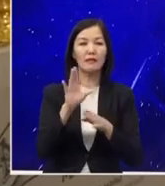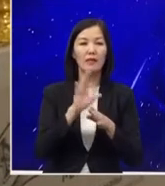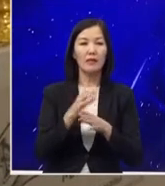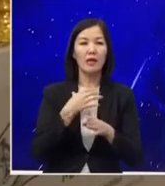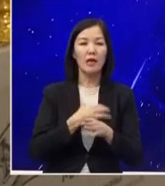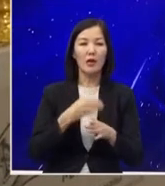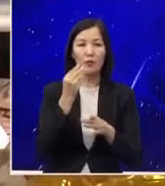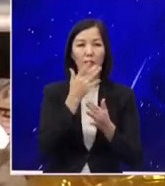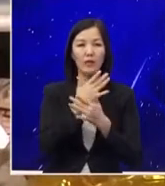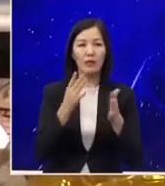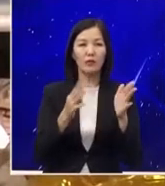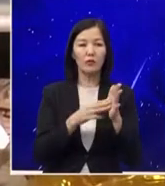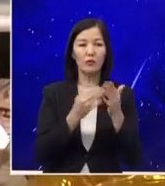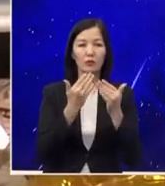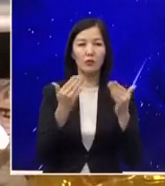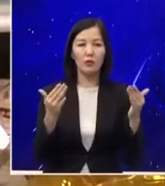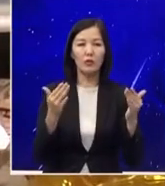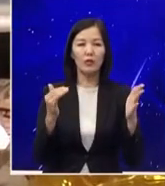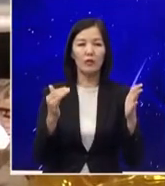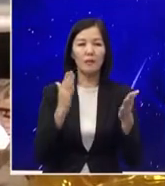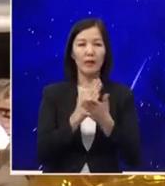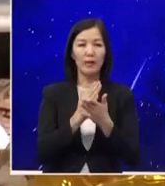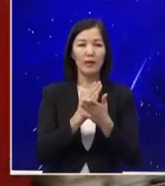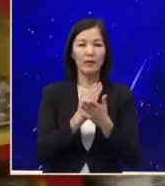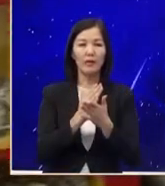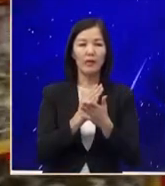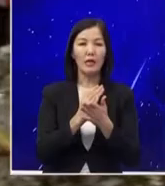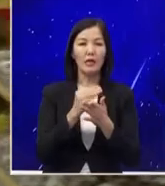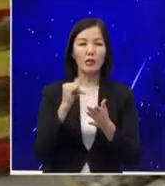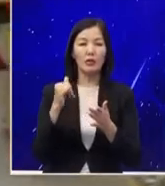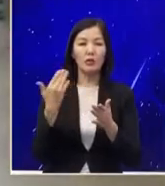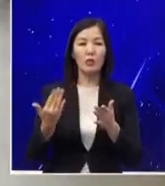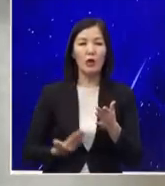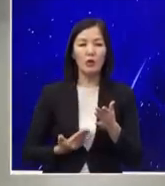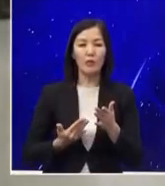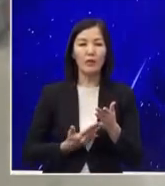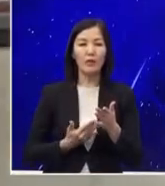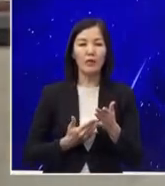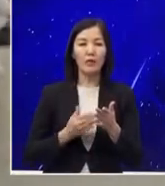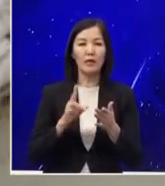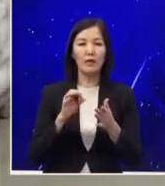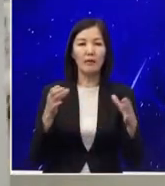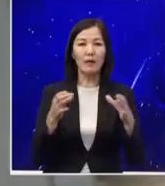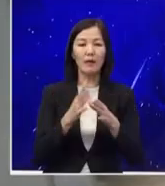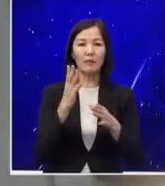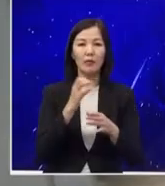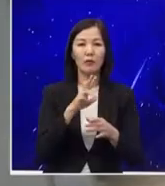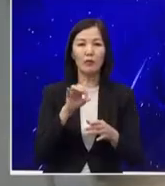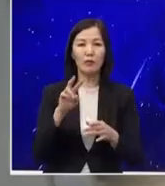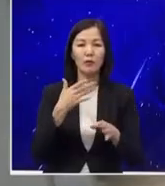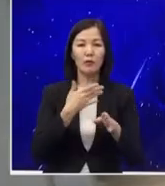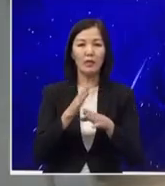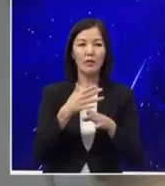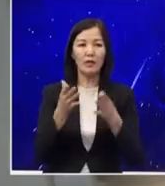бар азық-түліктің 9-ы сөреге қойылған. Сауда орталық иесі Жетісу әлеметтік кәсіпкерлік корпорациясы арқылы 500 миллион теңге несие